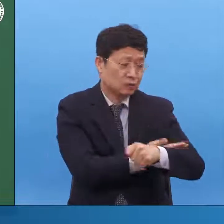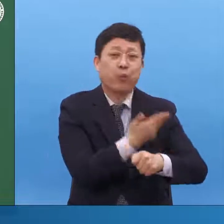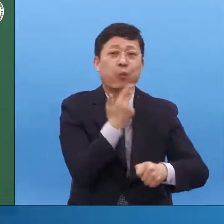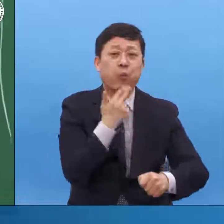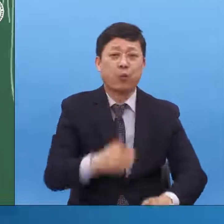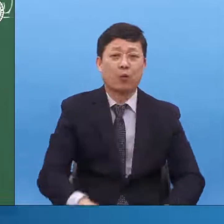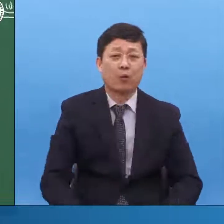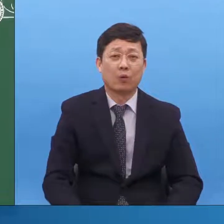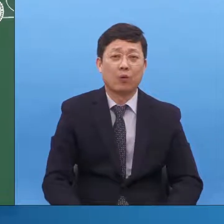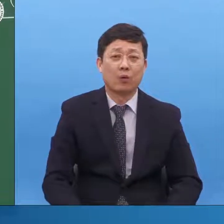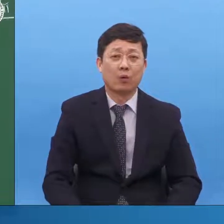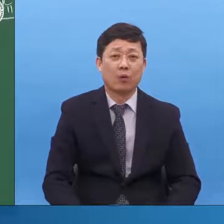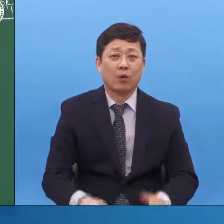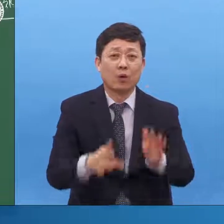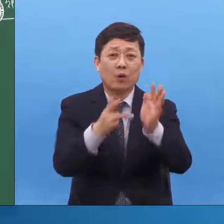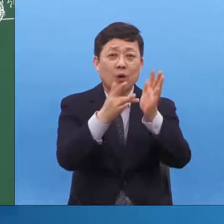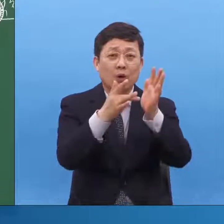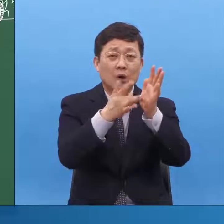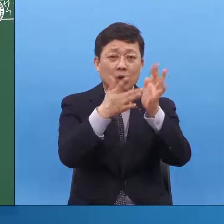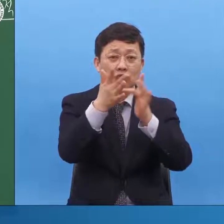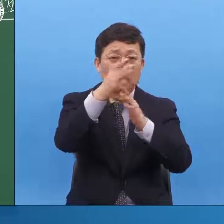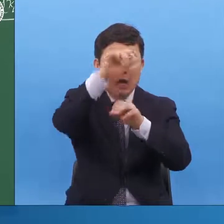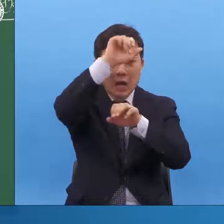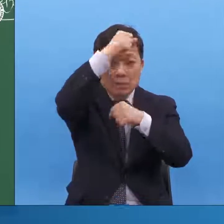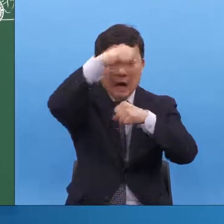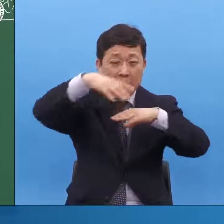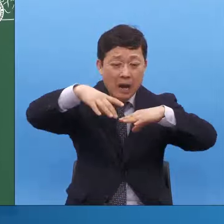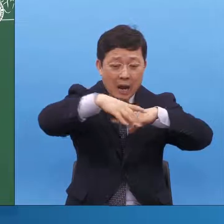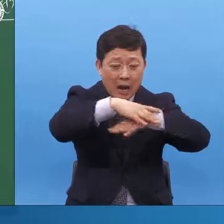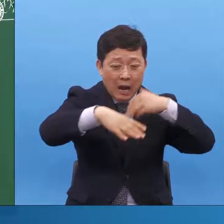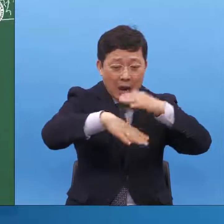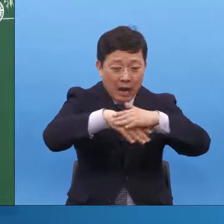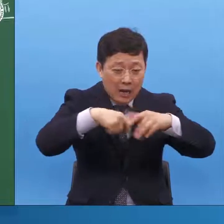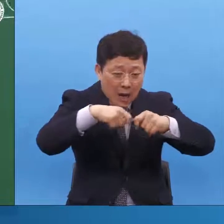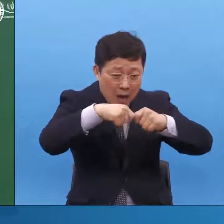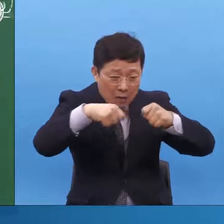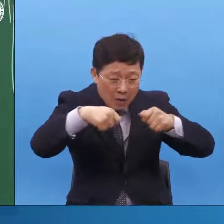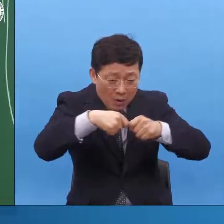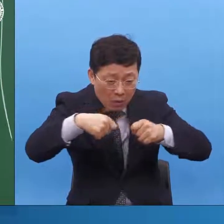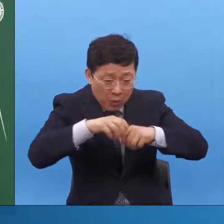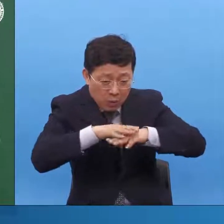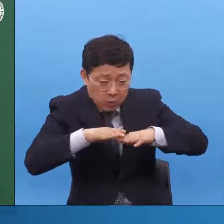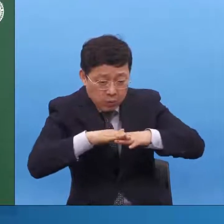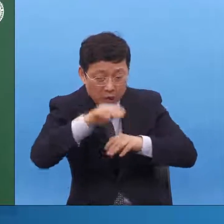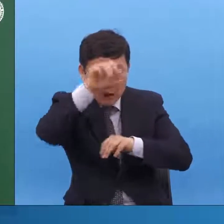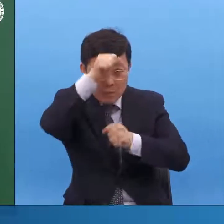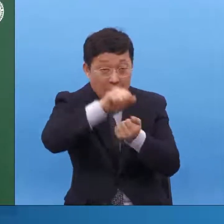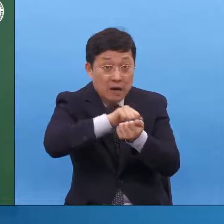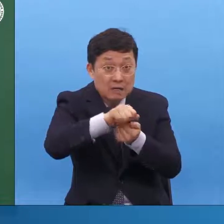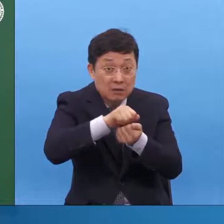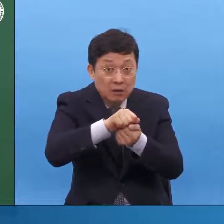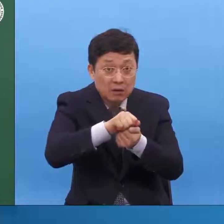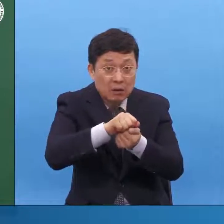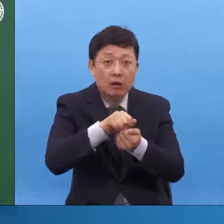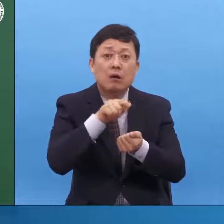말은 신의 끈이 있으니까 그걸 풀고 발을 씻어야 된단 말이에요. That when you talk about untying his sandals, that means you have to untie the sandals to wash their feet. But he was 나는 not worthy